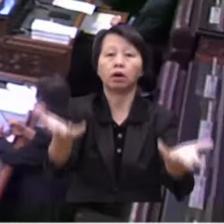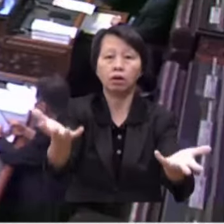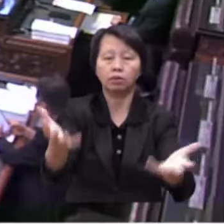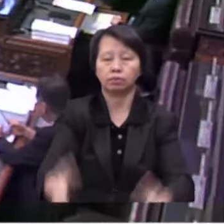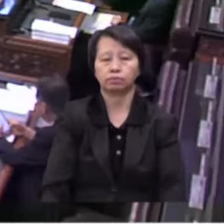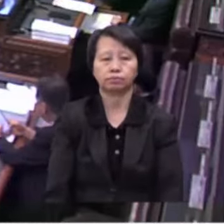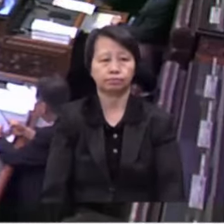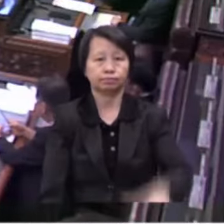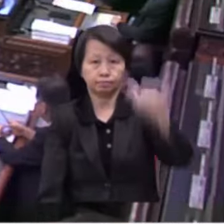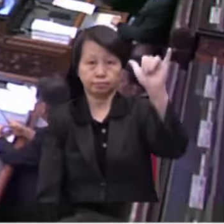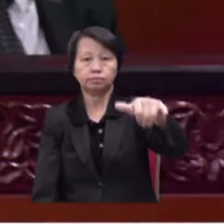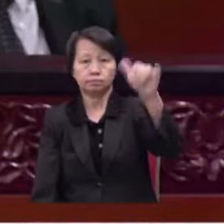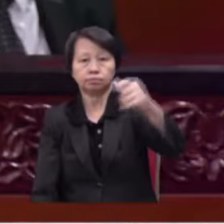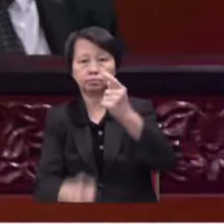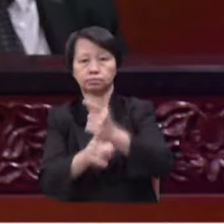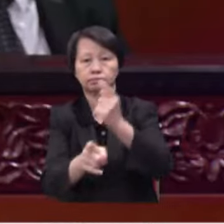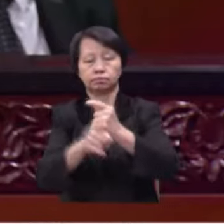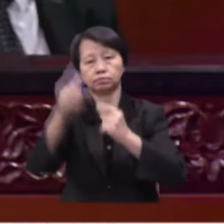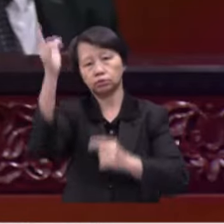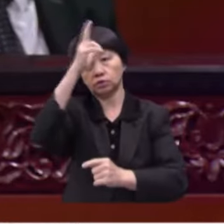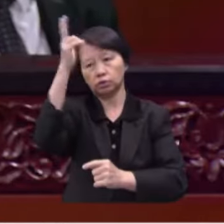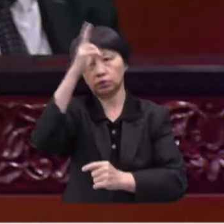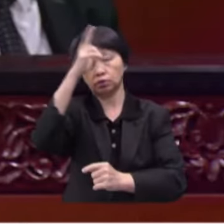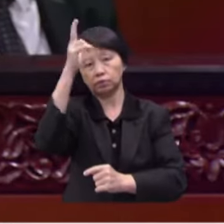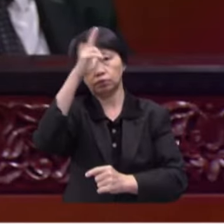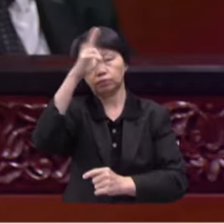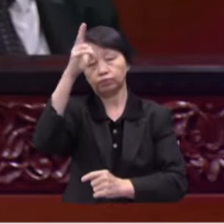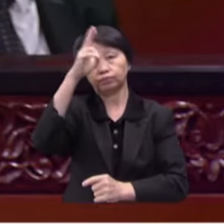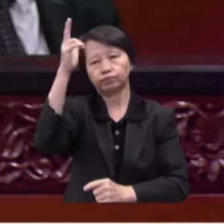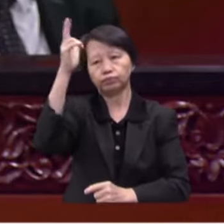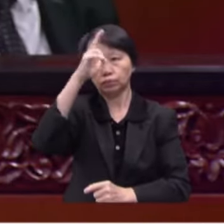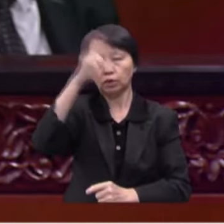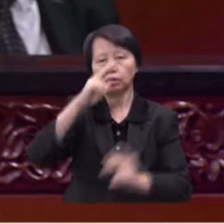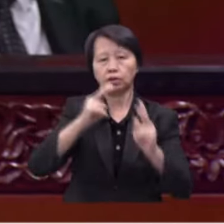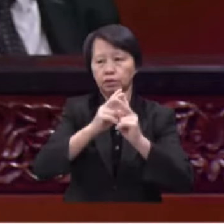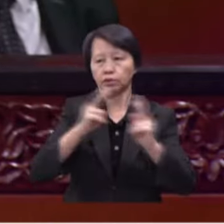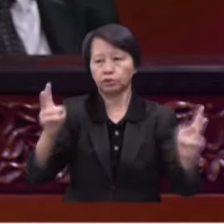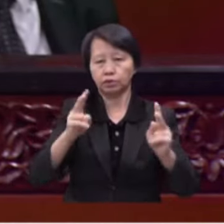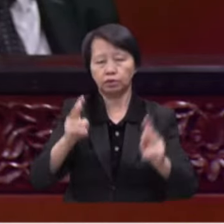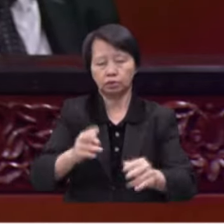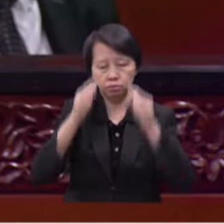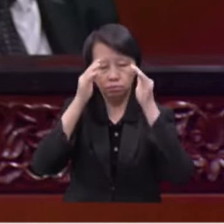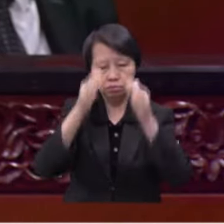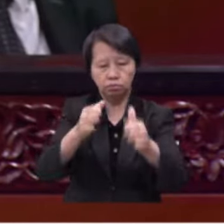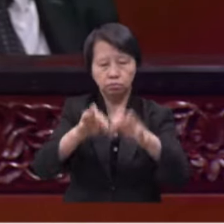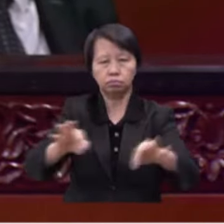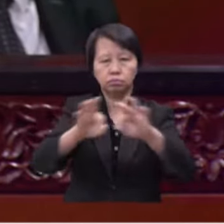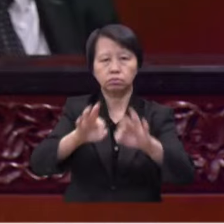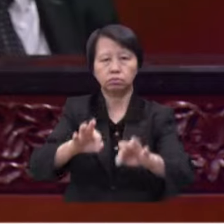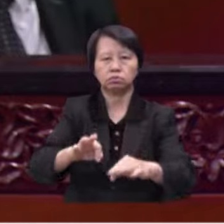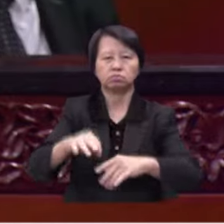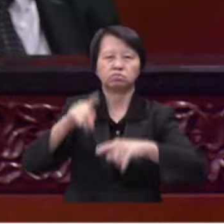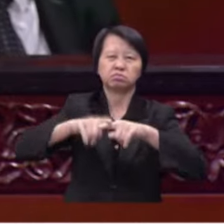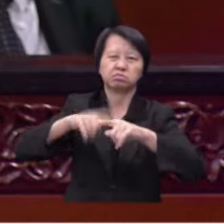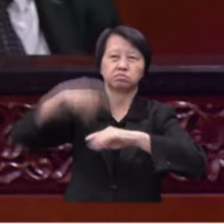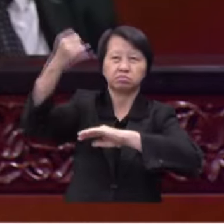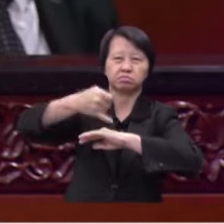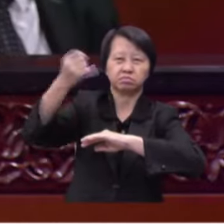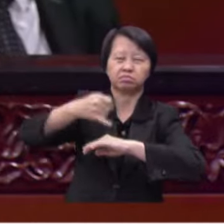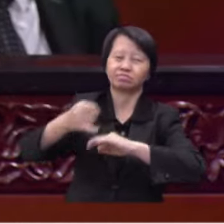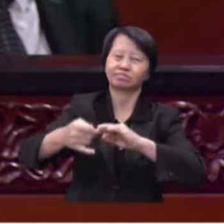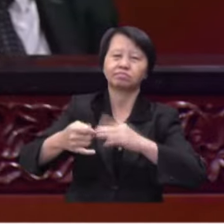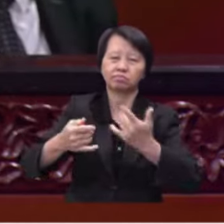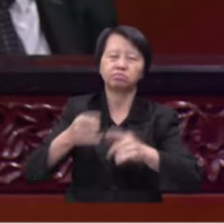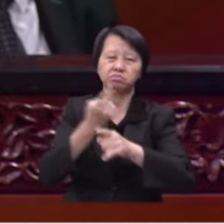ya memang kerajaan alpukat dan kerajaan menitikberatkan isu keberkantungan kepada sumber